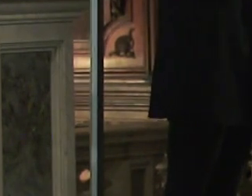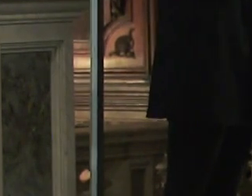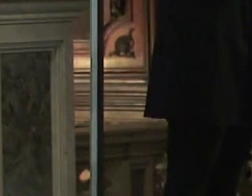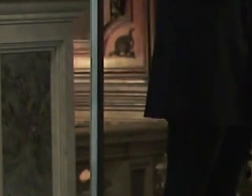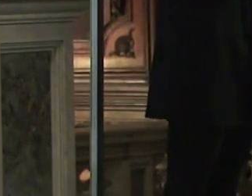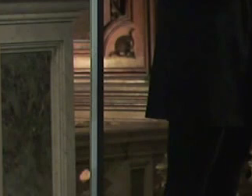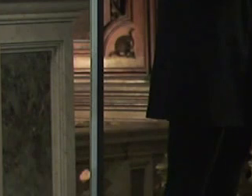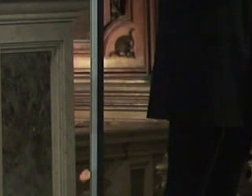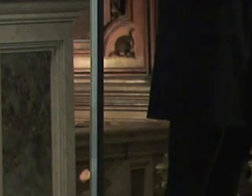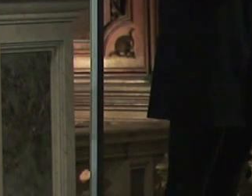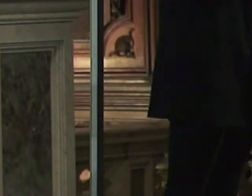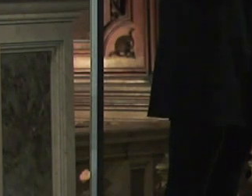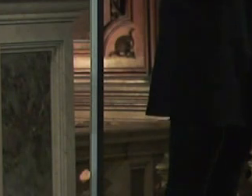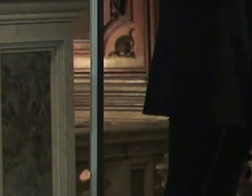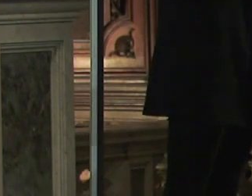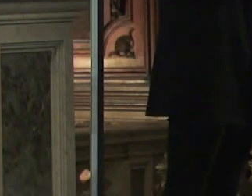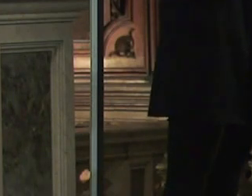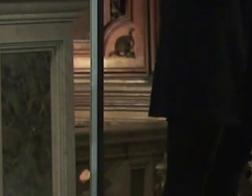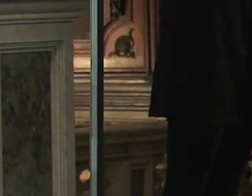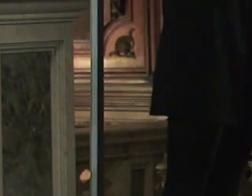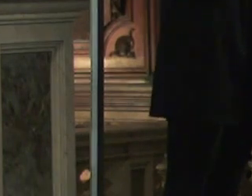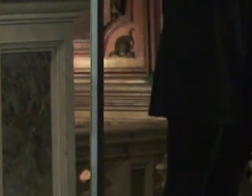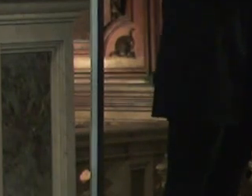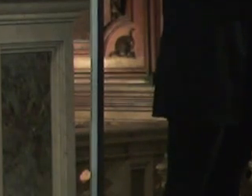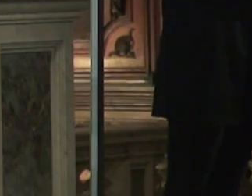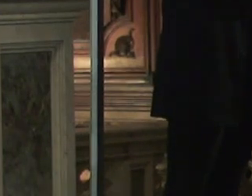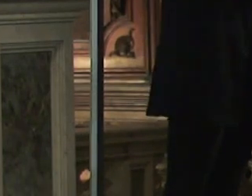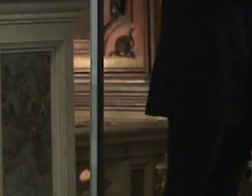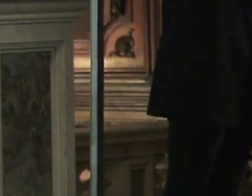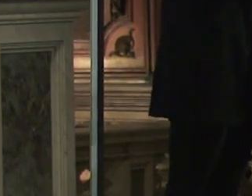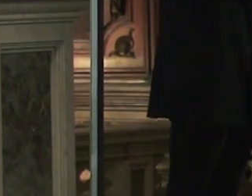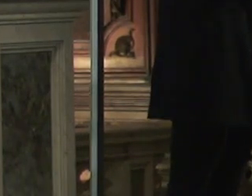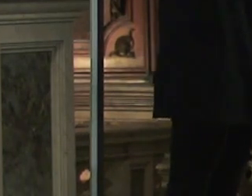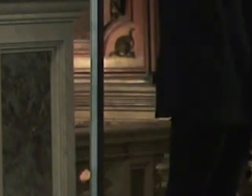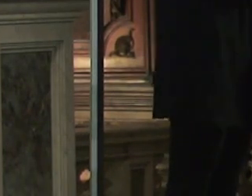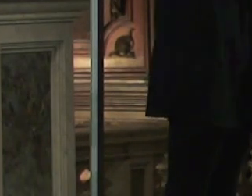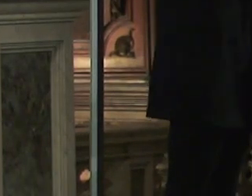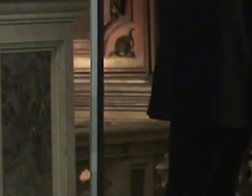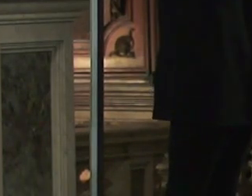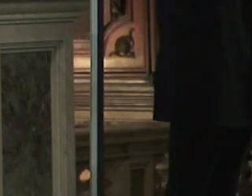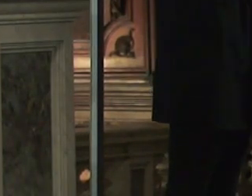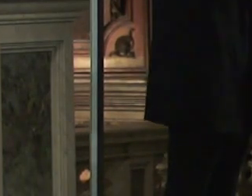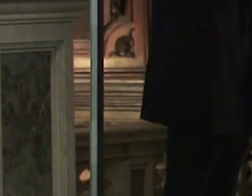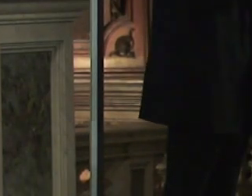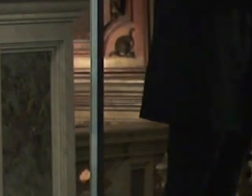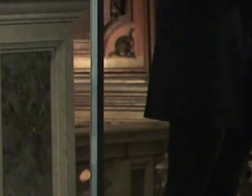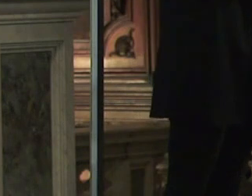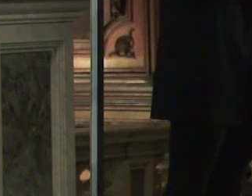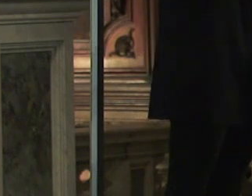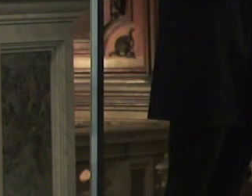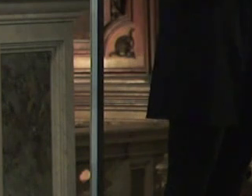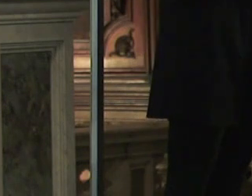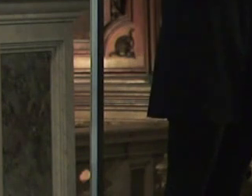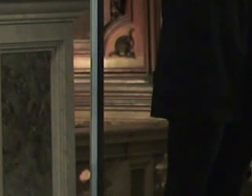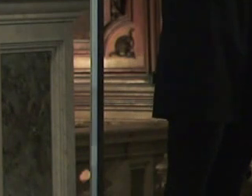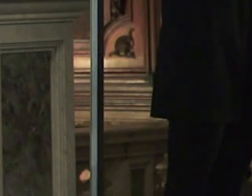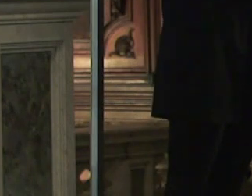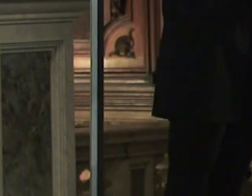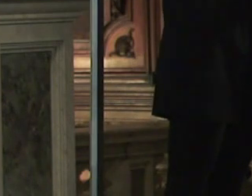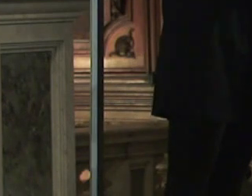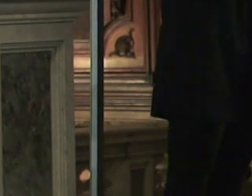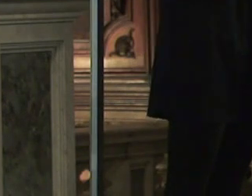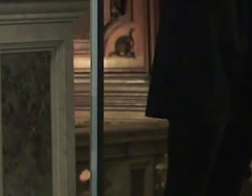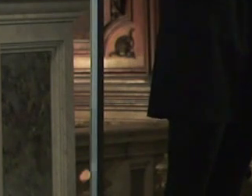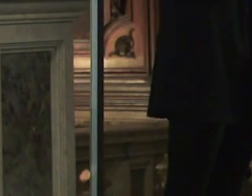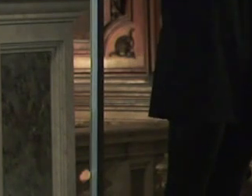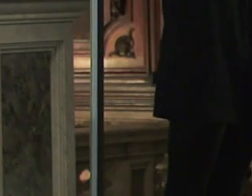chiedono e che ci chiedono, ma ogni anno avete un tema diverso? Sì, però in realtà il tema è sempre quello contenuto